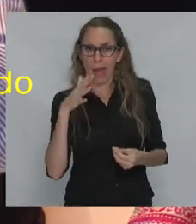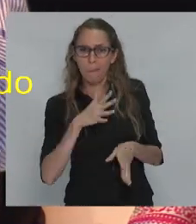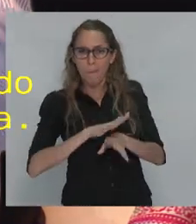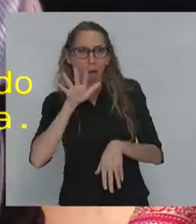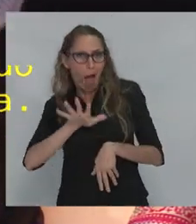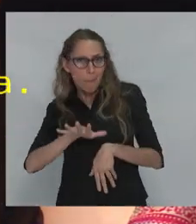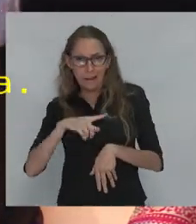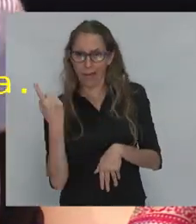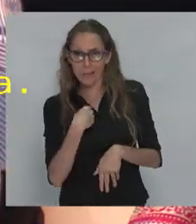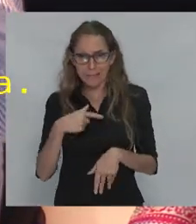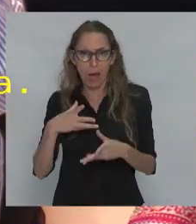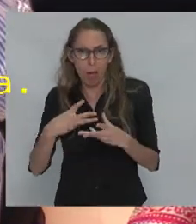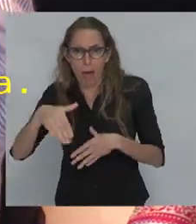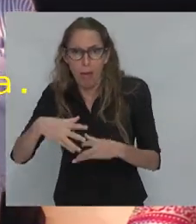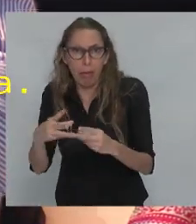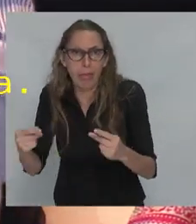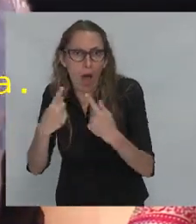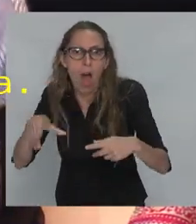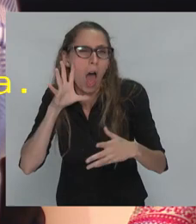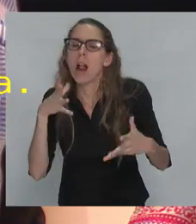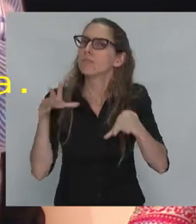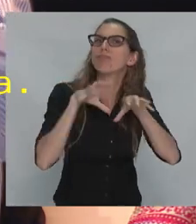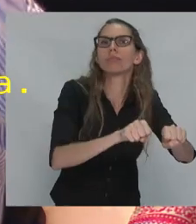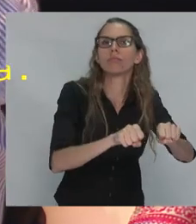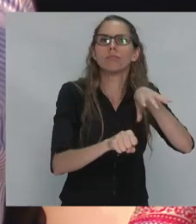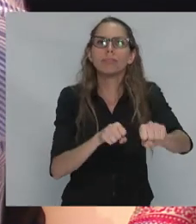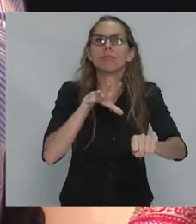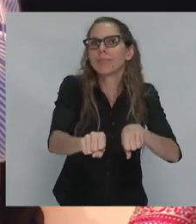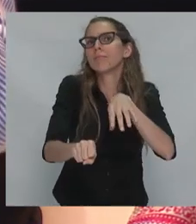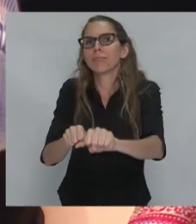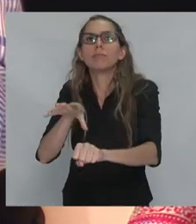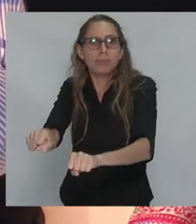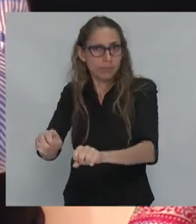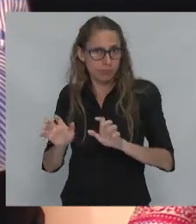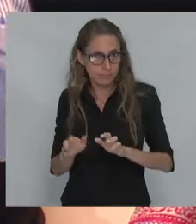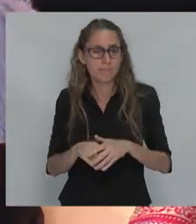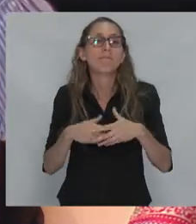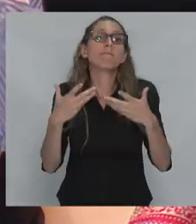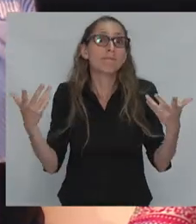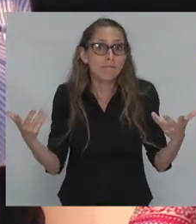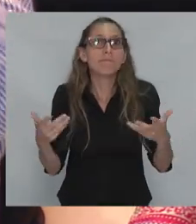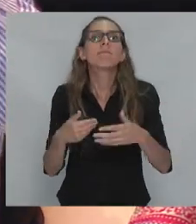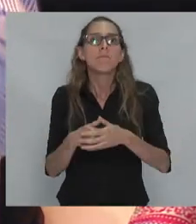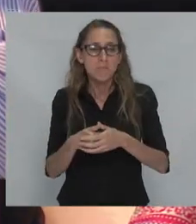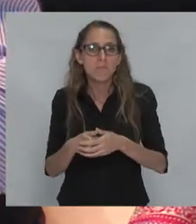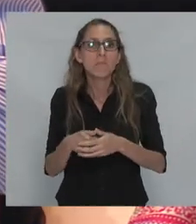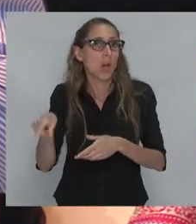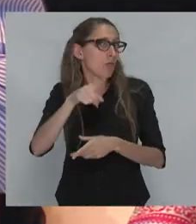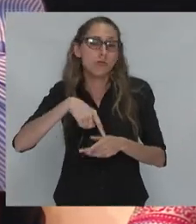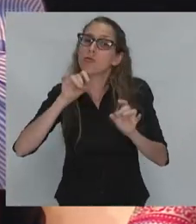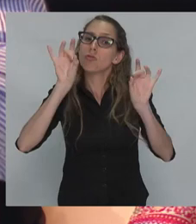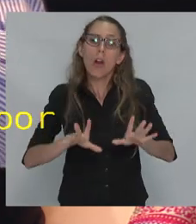Israël est tout le temps en légitime défense, même quand il commet des crimes de guerre. Parce qu'il est obligé, puisqu'il se